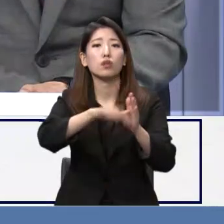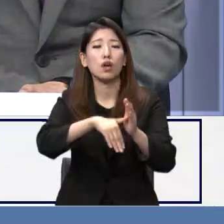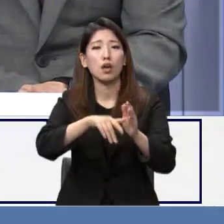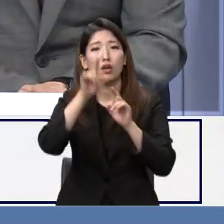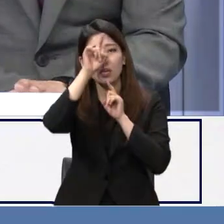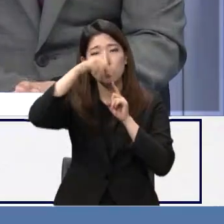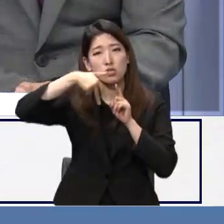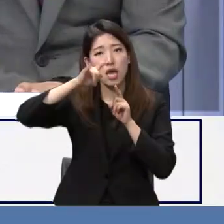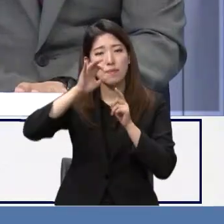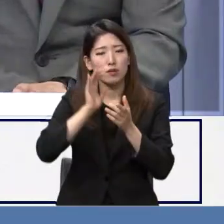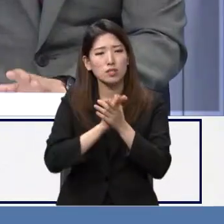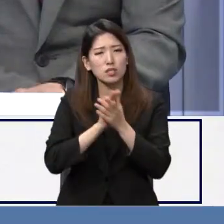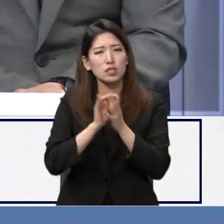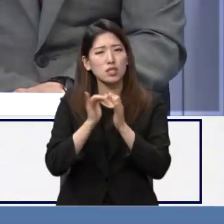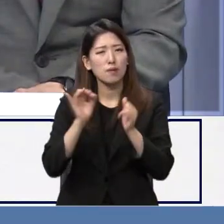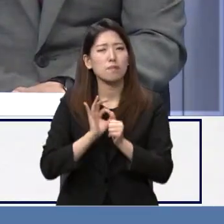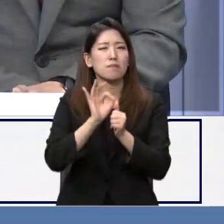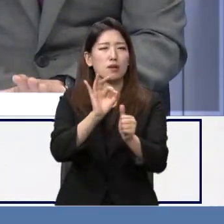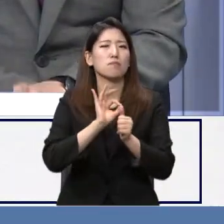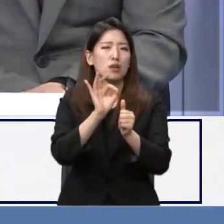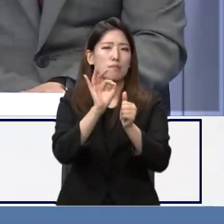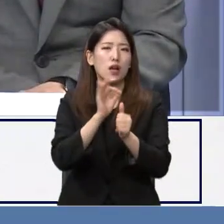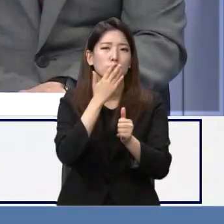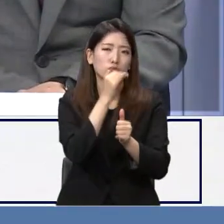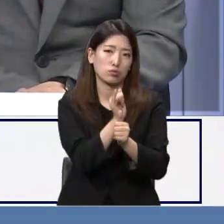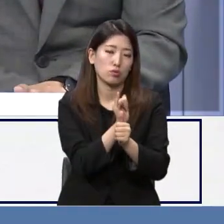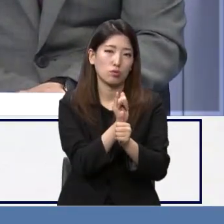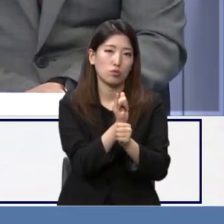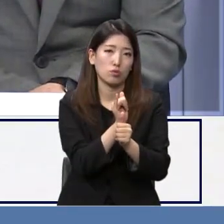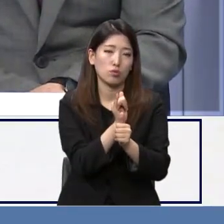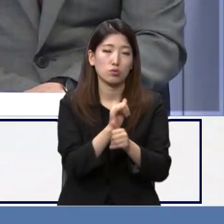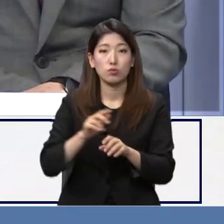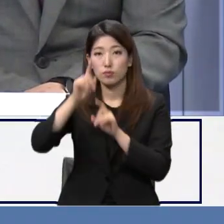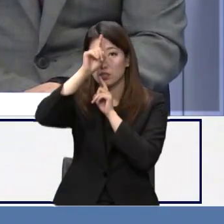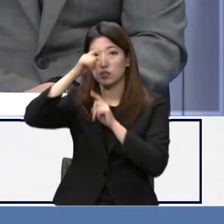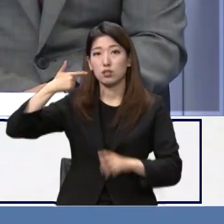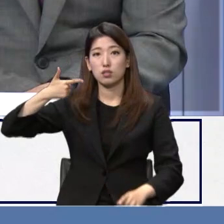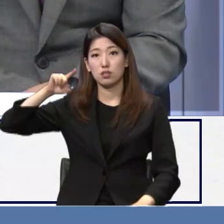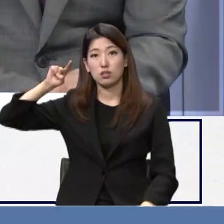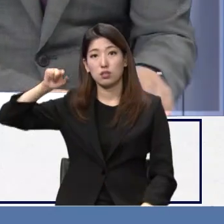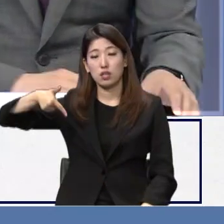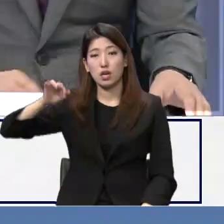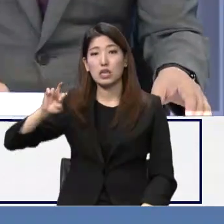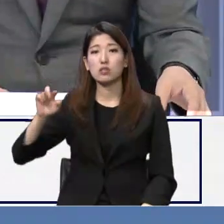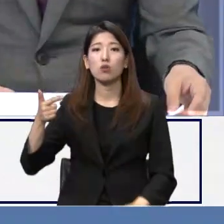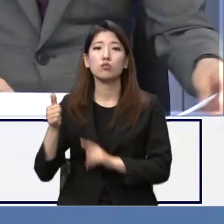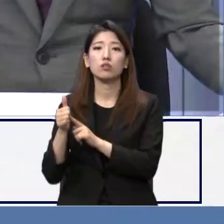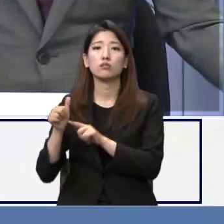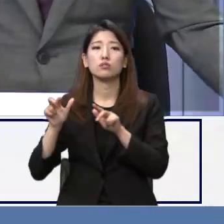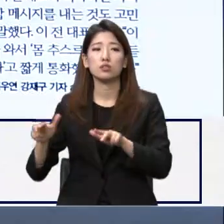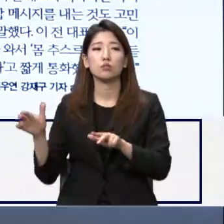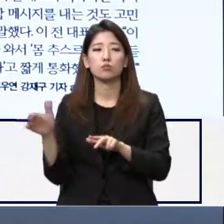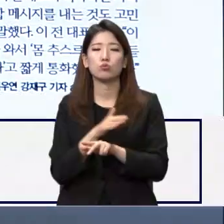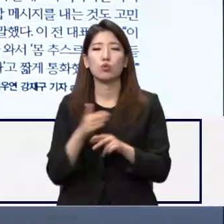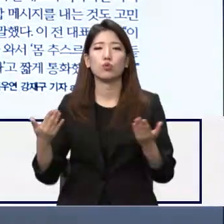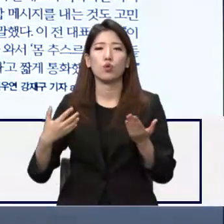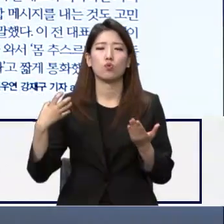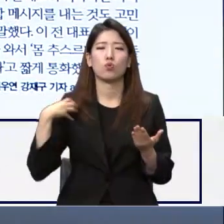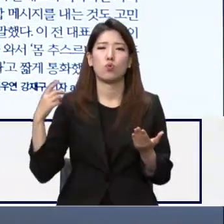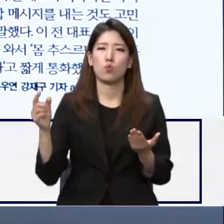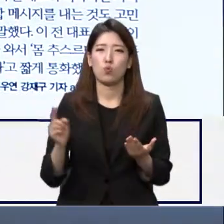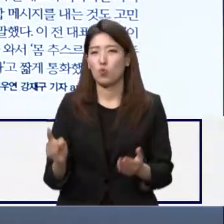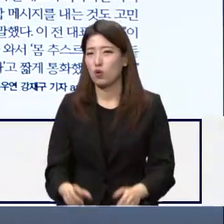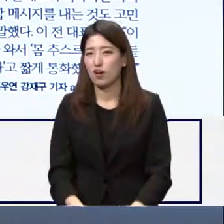취하시느냐에 따라서 더불어민주당이 플러스로 가느냐 마이너스로 가느냐의 기로에 놓였다고 저는 생각합니다 지금 전 현직